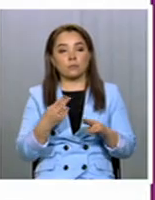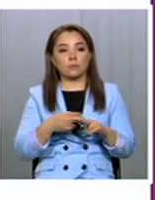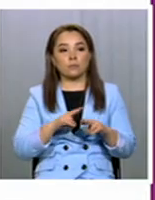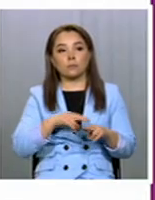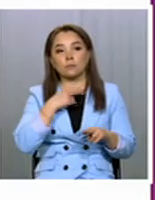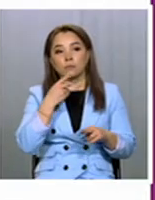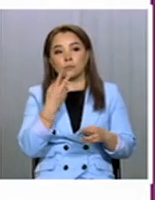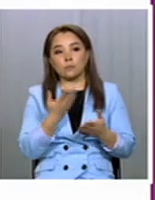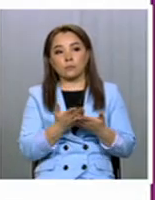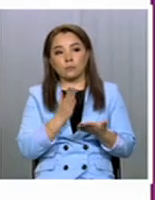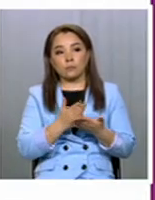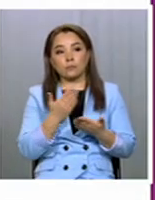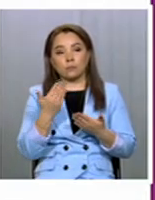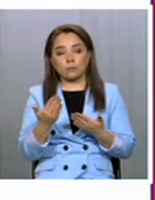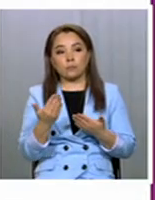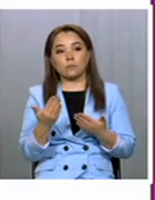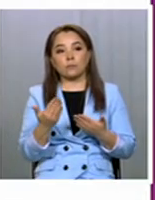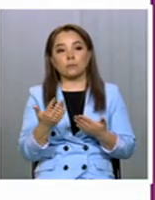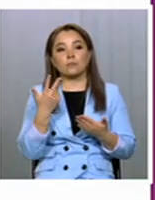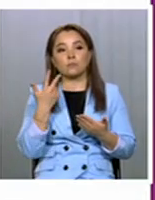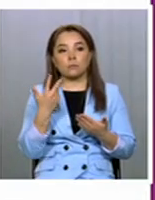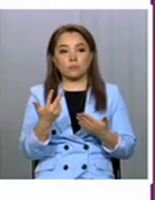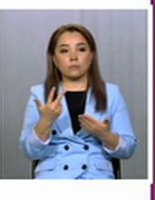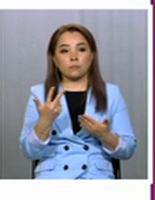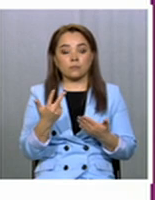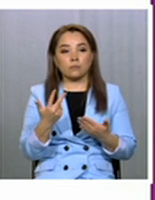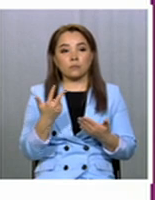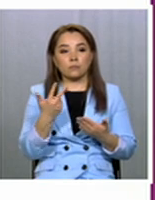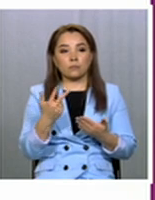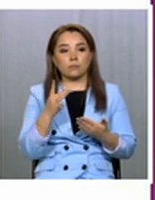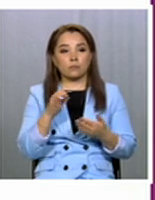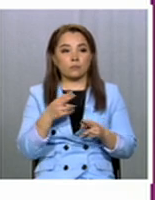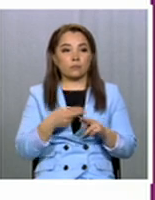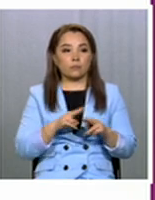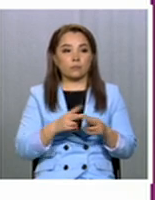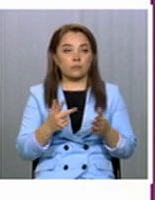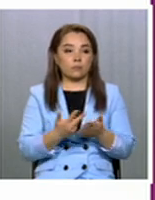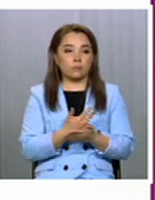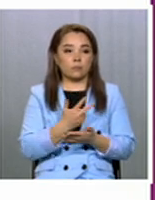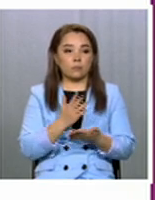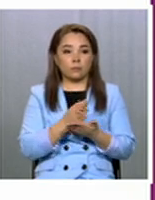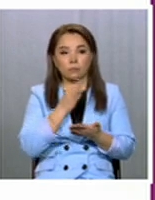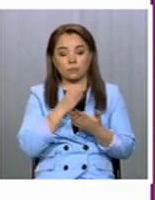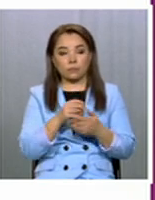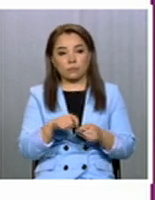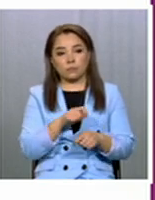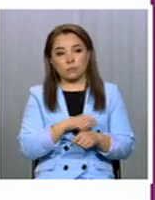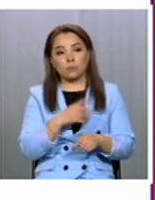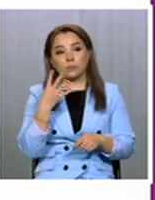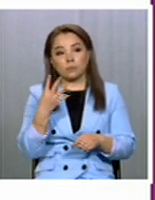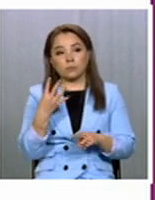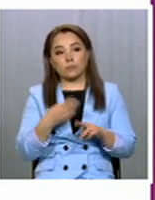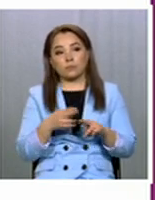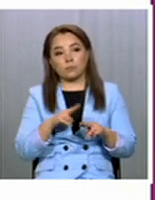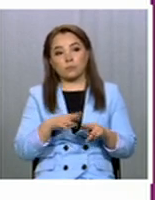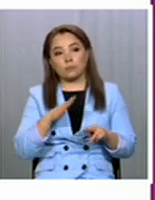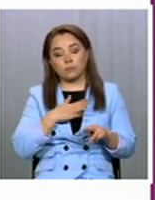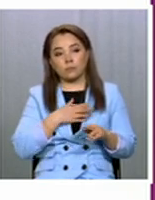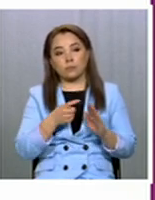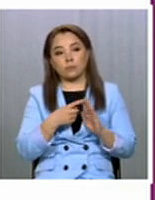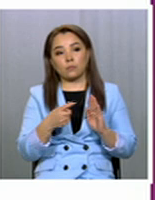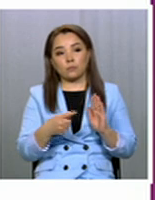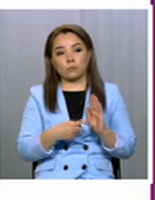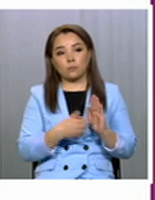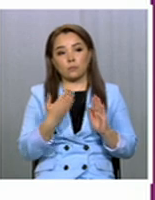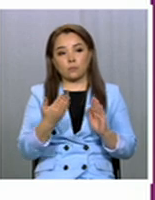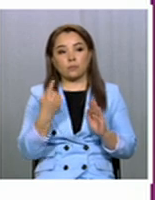қарап отырғандай, міне 3 рет шықты 3 метрден және 4. 4 дегеніміз не, бөліндіге